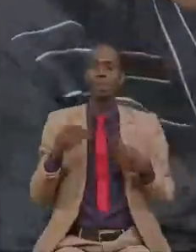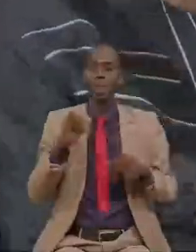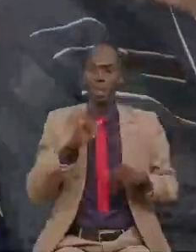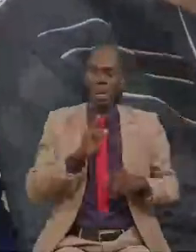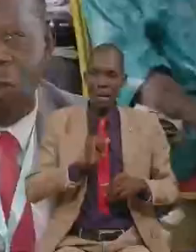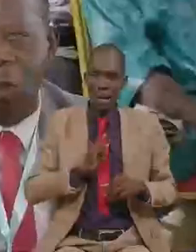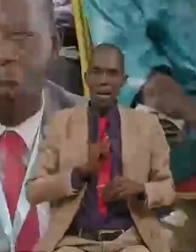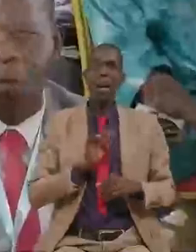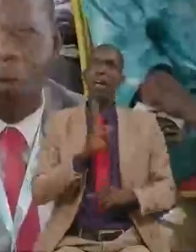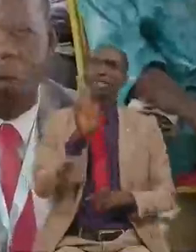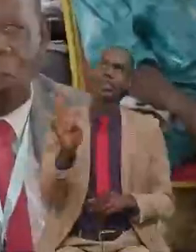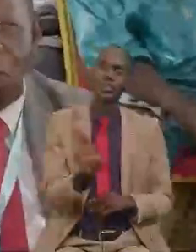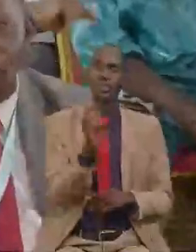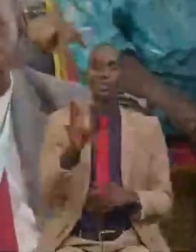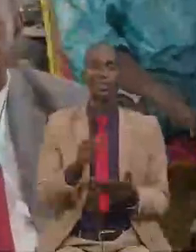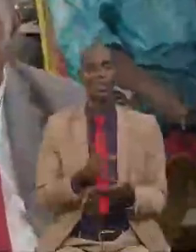J'utilise.